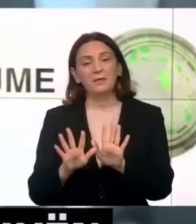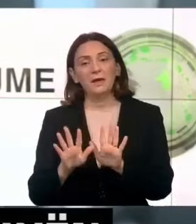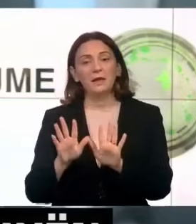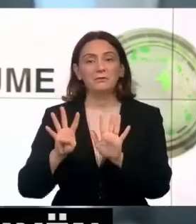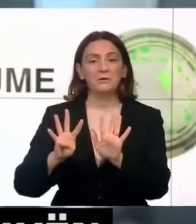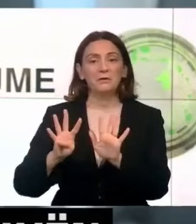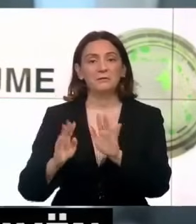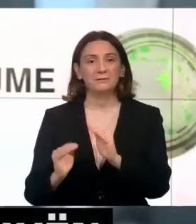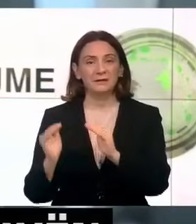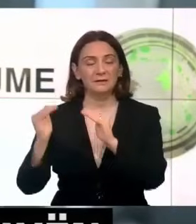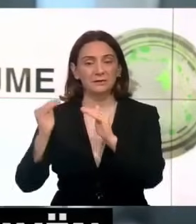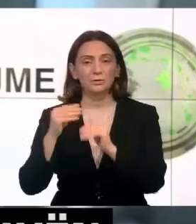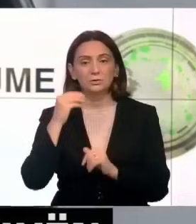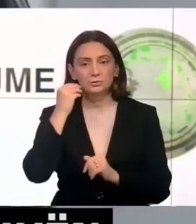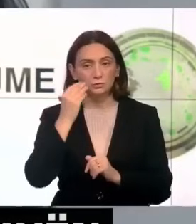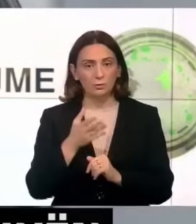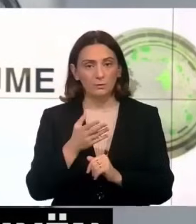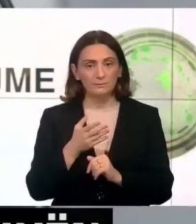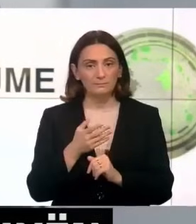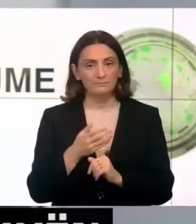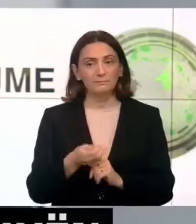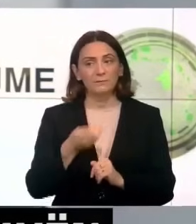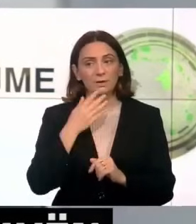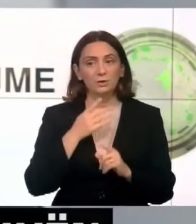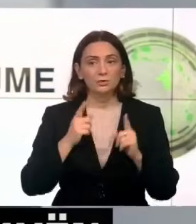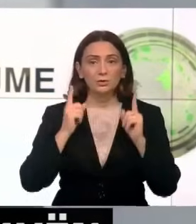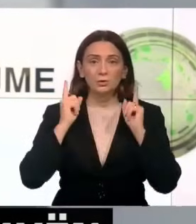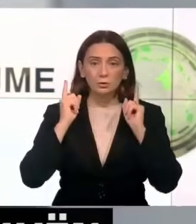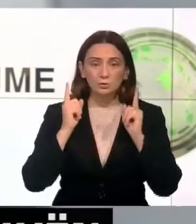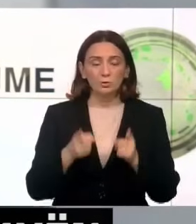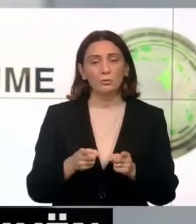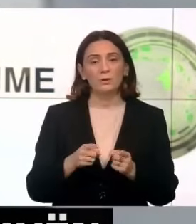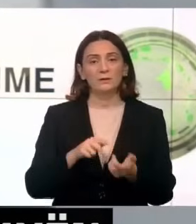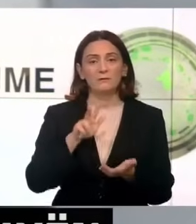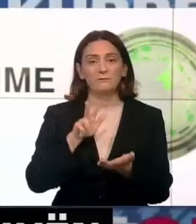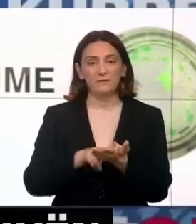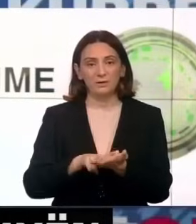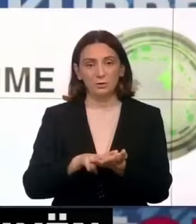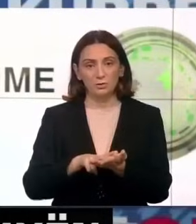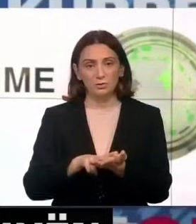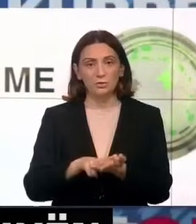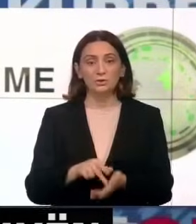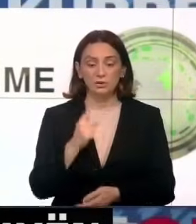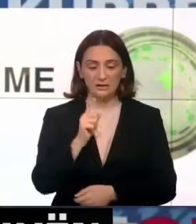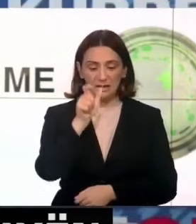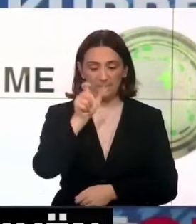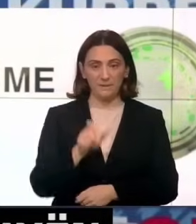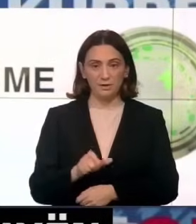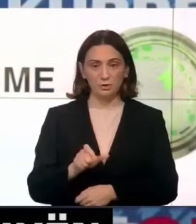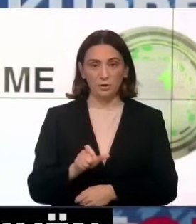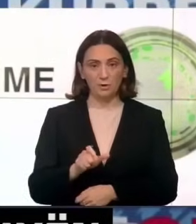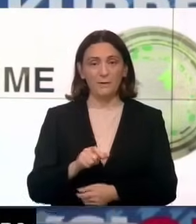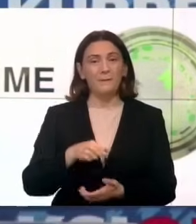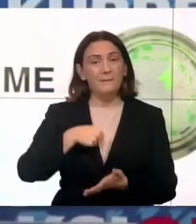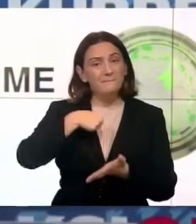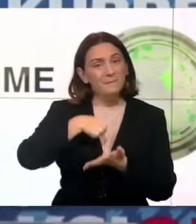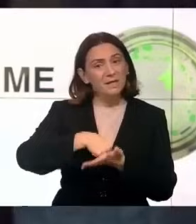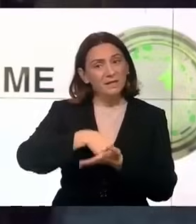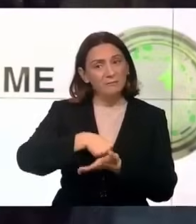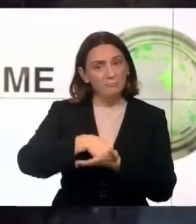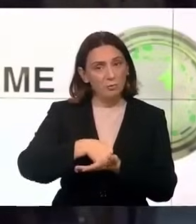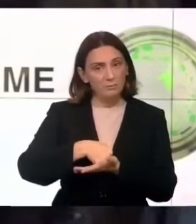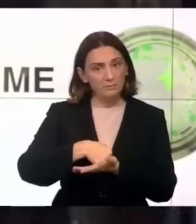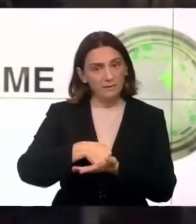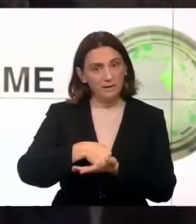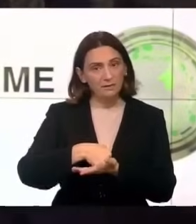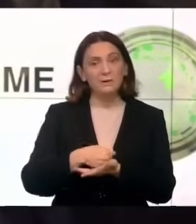parlament do të jetë vendosja e minimumit jetik, 200 euro për çdo shqiptar. Megjithse flet për zbutje të